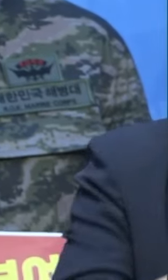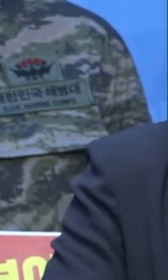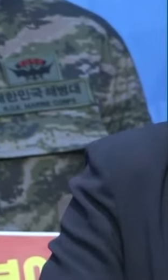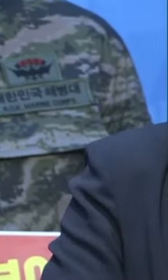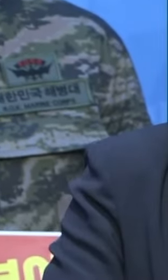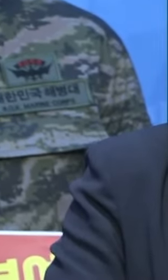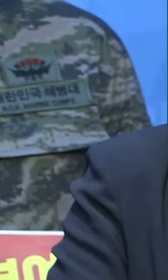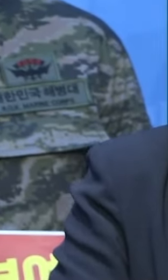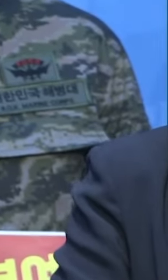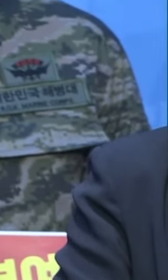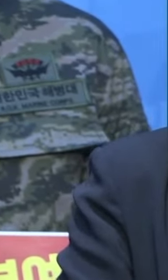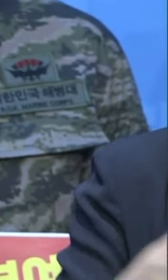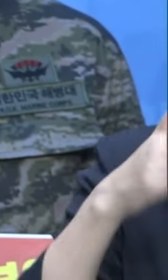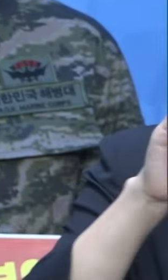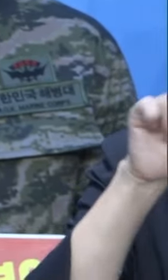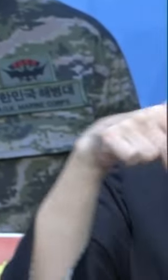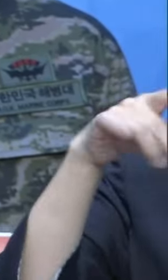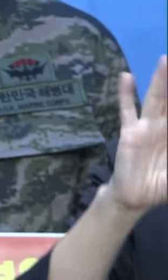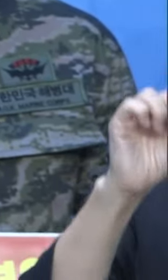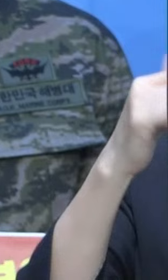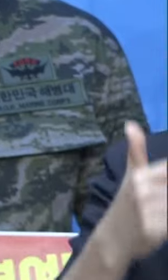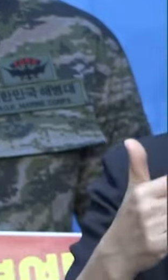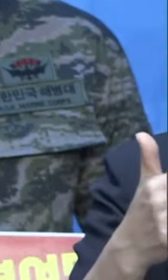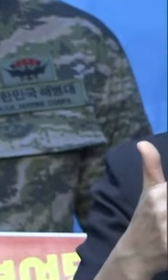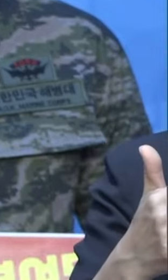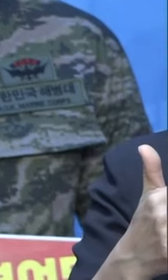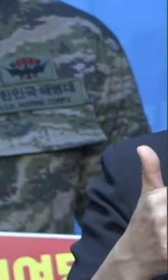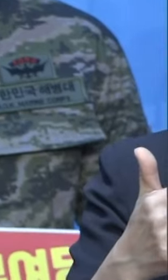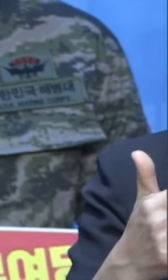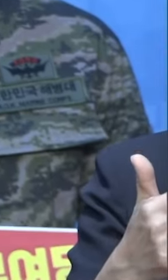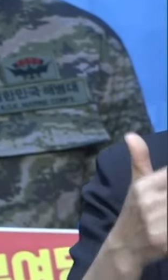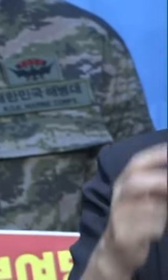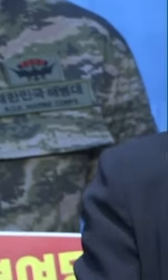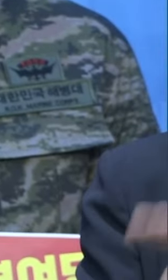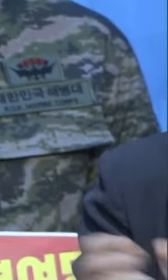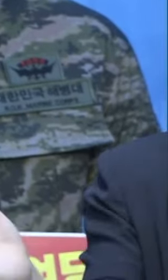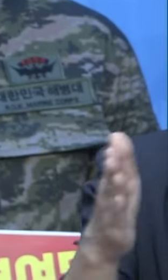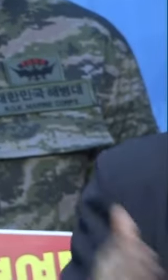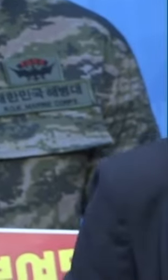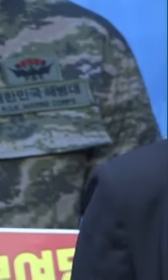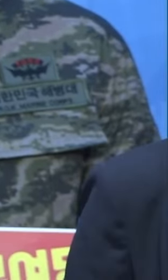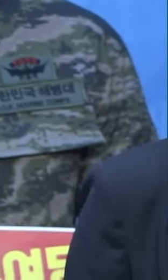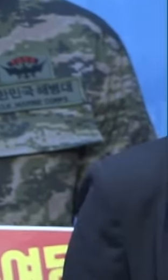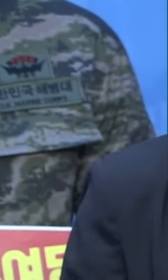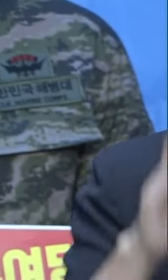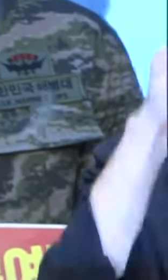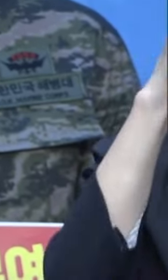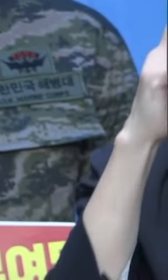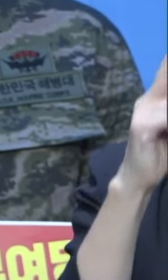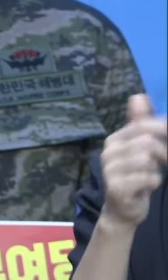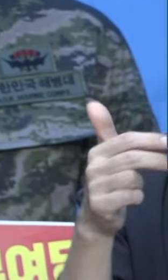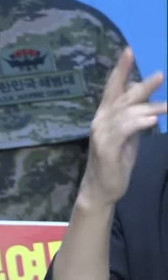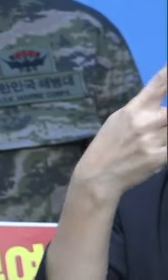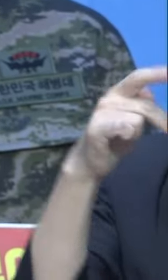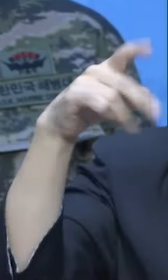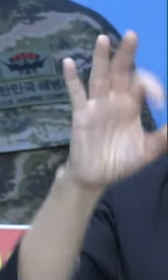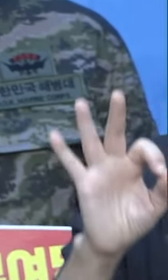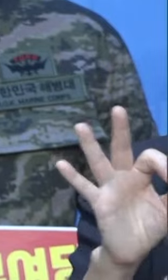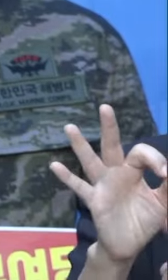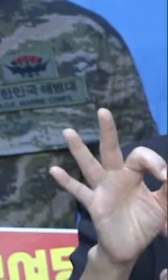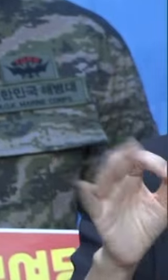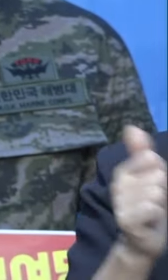바로 넘겼던 박정훈 대령의 조치가 무슨 불법이 있습니까 박정훈 대령에 대한 기소는